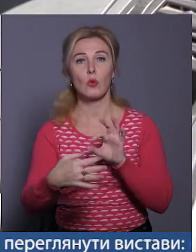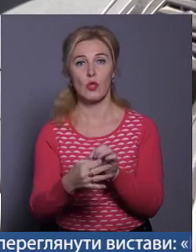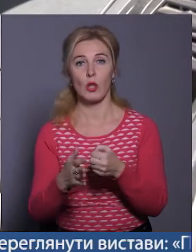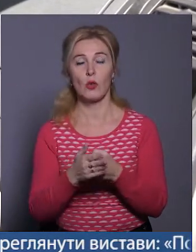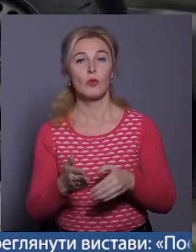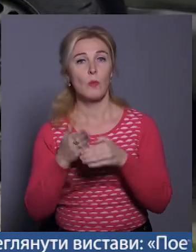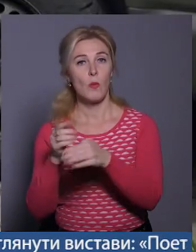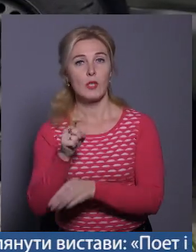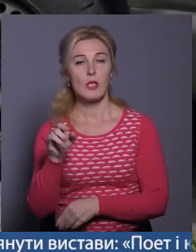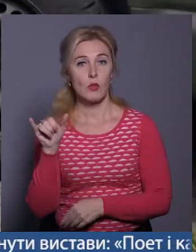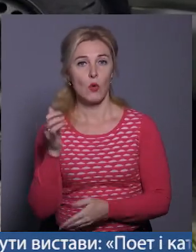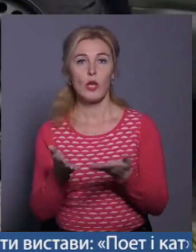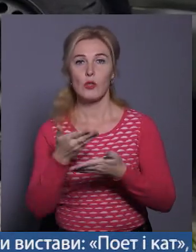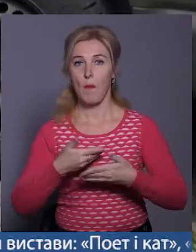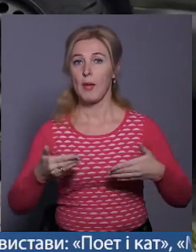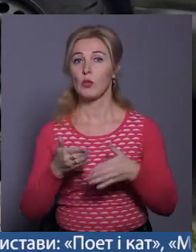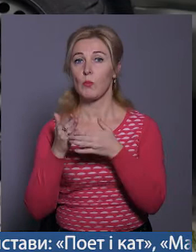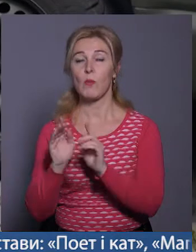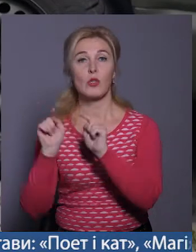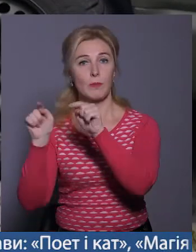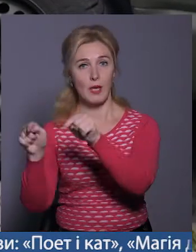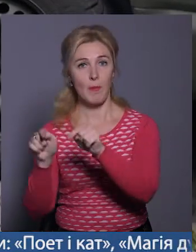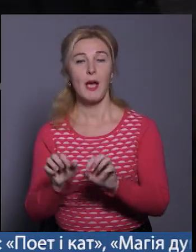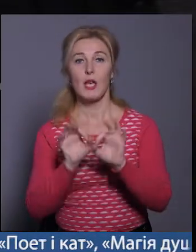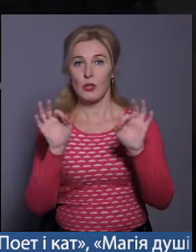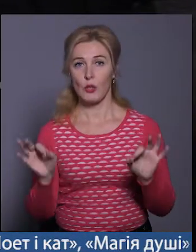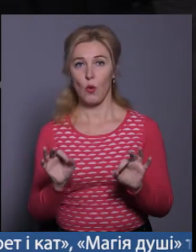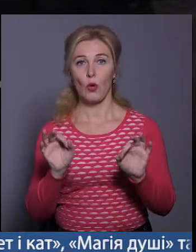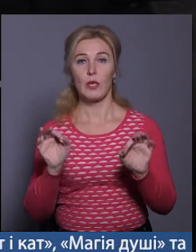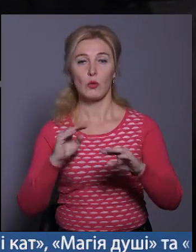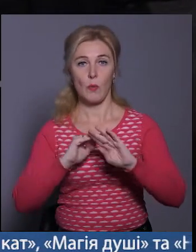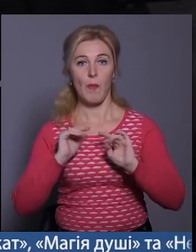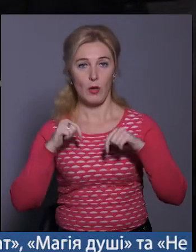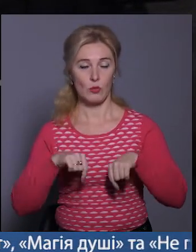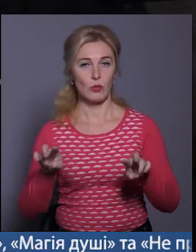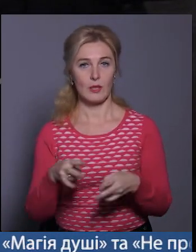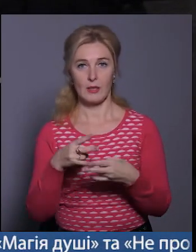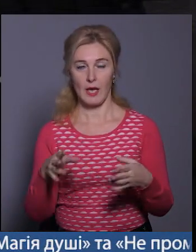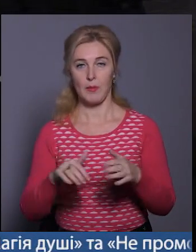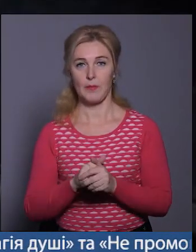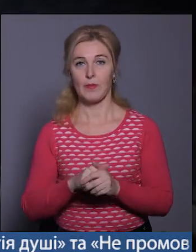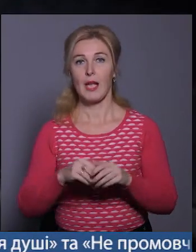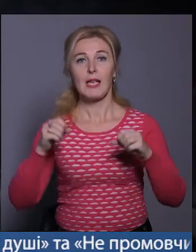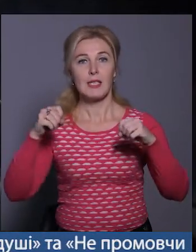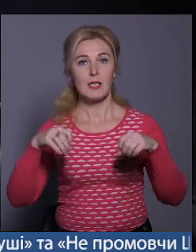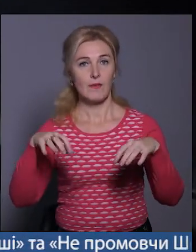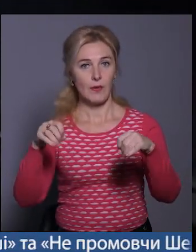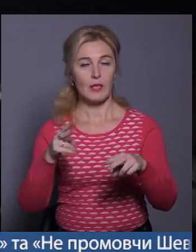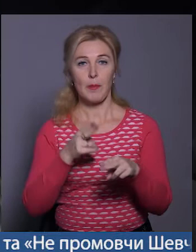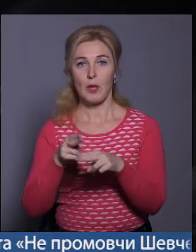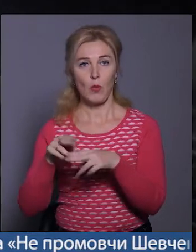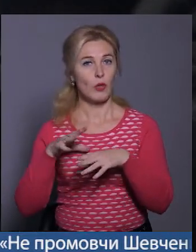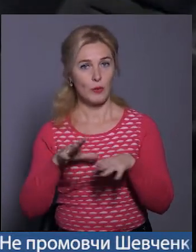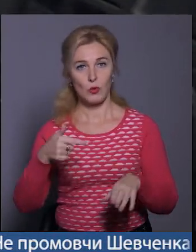Збройним силам. Якщо ми допоможемо їм там, то нікого не треба допомагати нам тут. Ні світло не буде перебоїв, ні